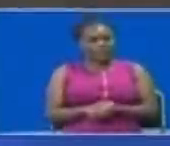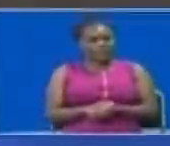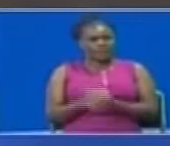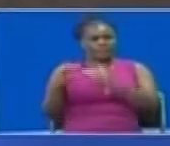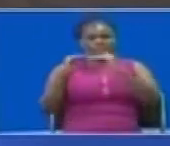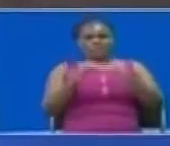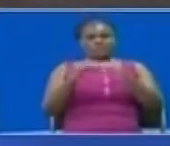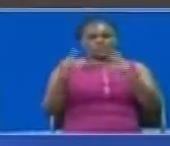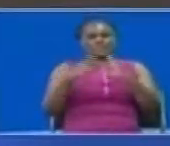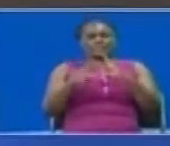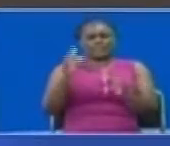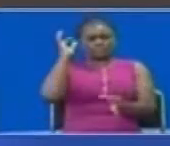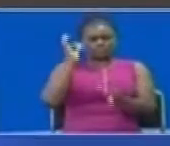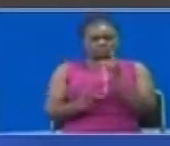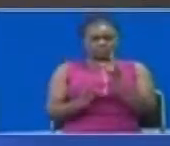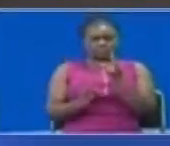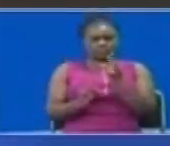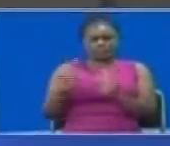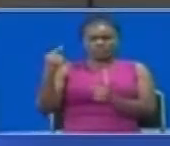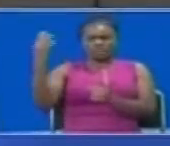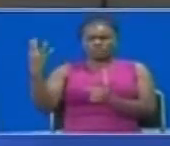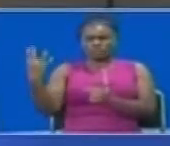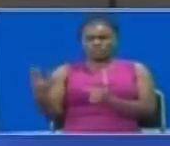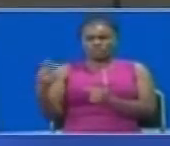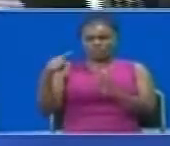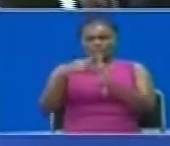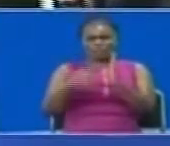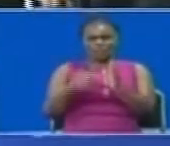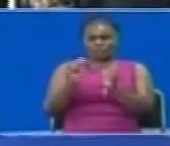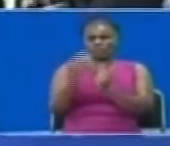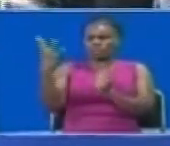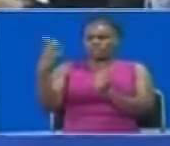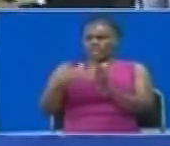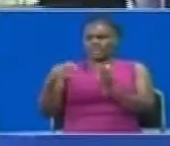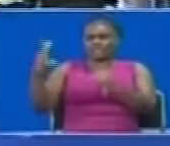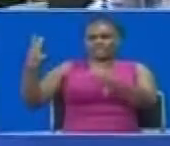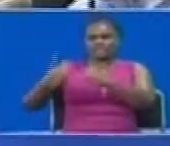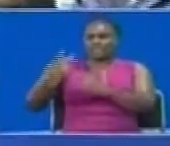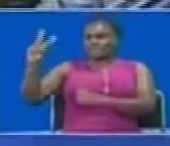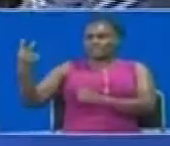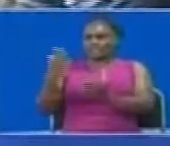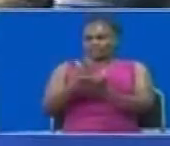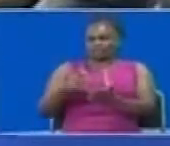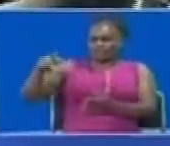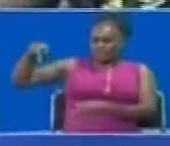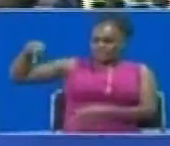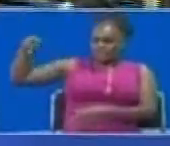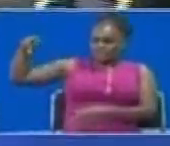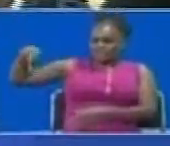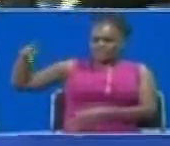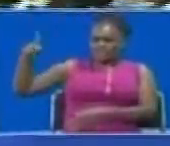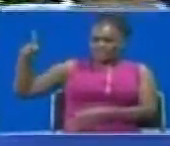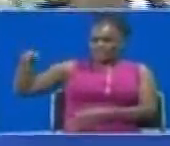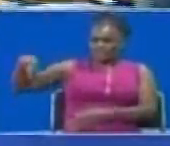Equity walianza mechi hiyo kwa kasi na kuchukua robo ya kwanza kwa alama 15-7. Katika robo ya pili, KPA walijikakamua na kuzoa